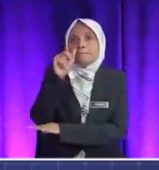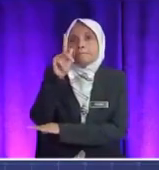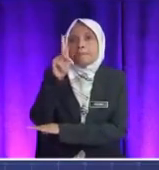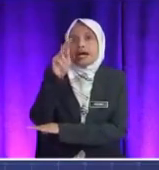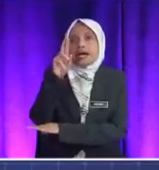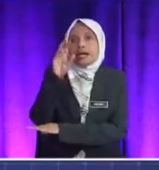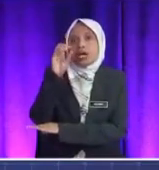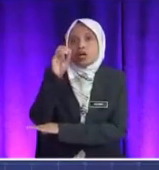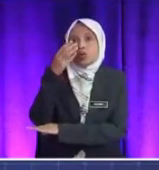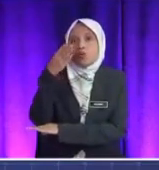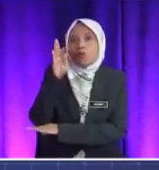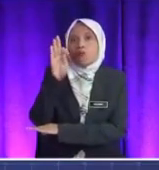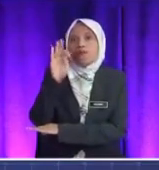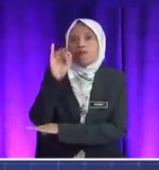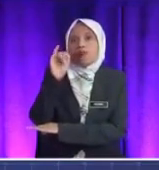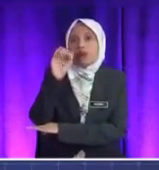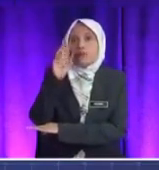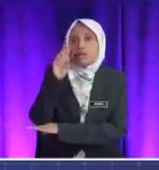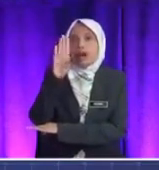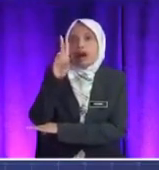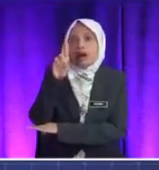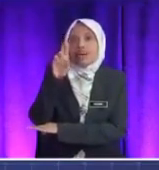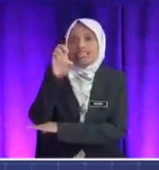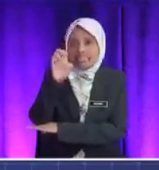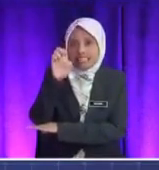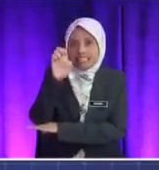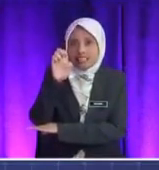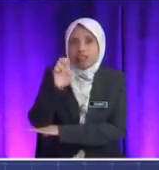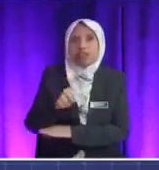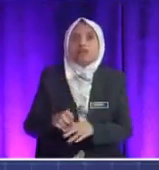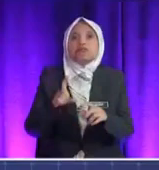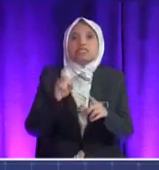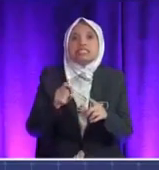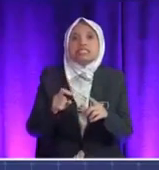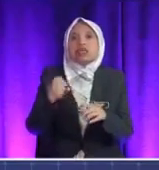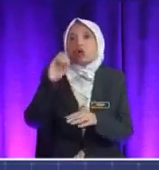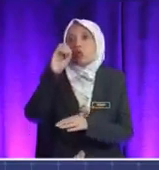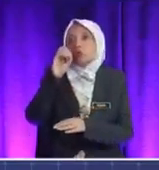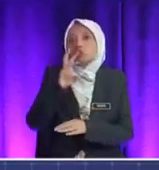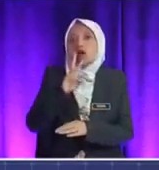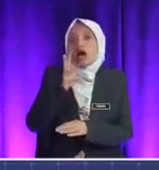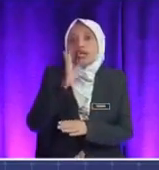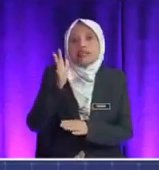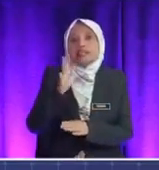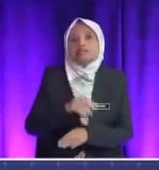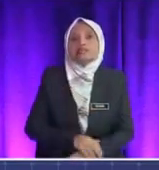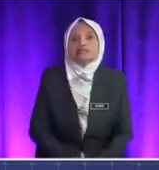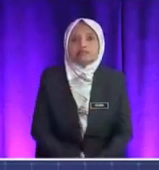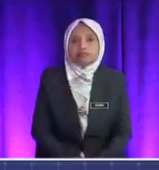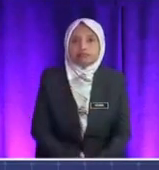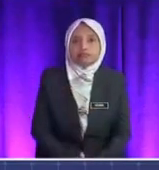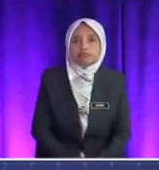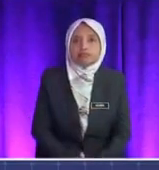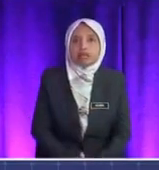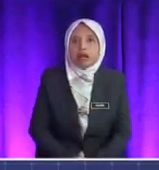Abung data soal setelah itu keringkan asli tadi airnya meledak pada Jin ke Aceh semoga Suci